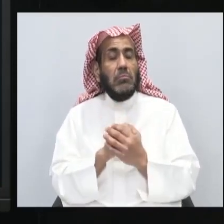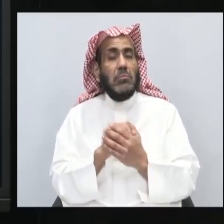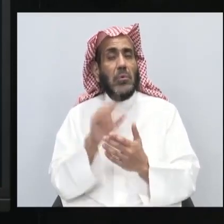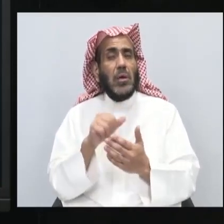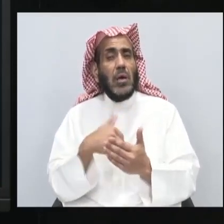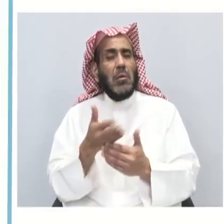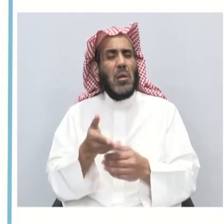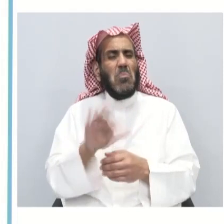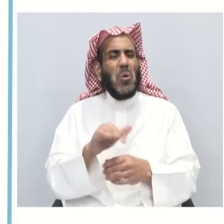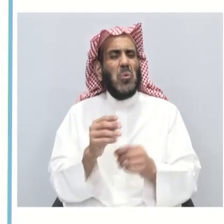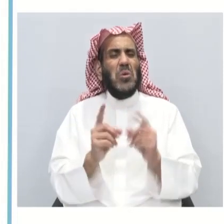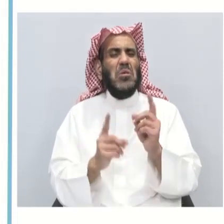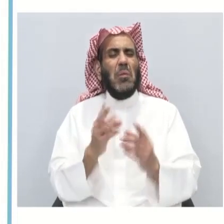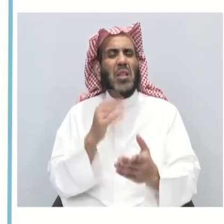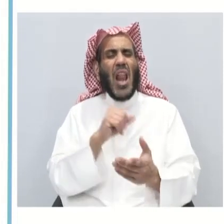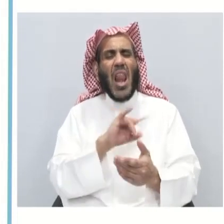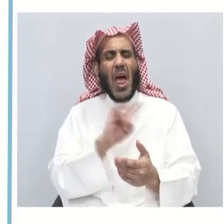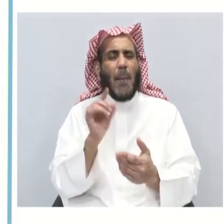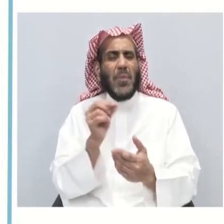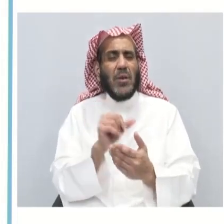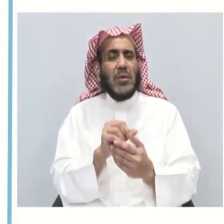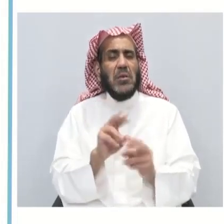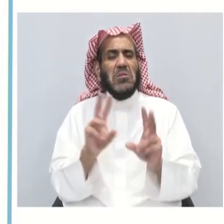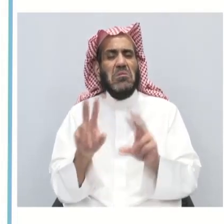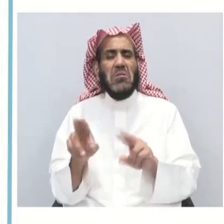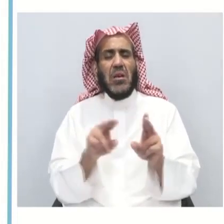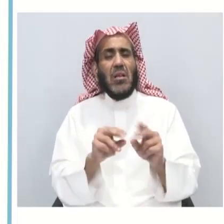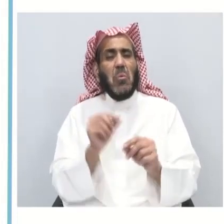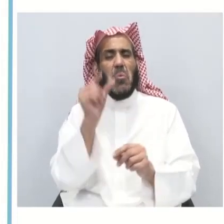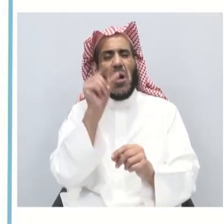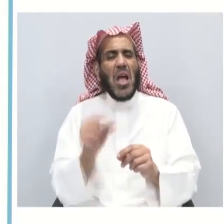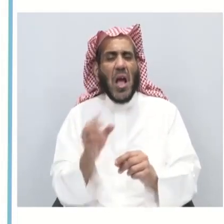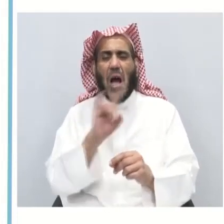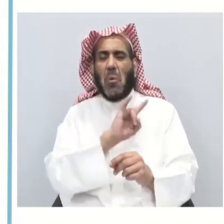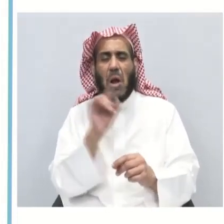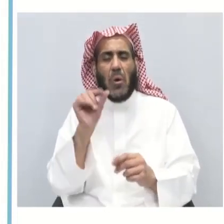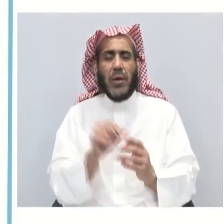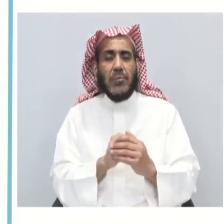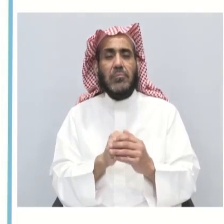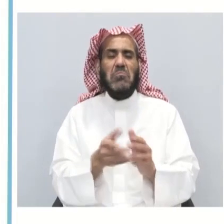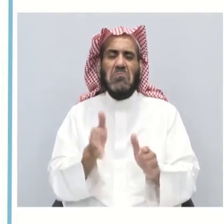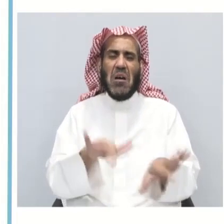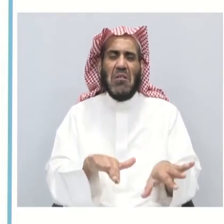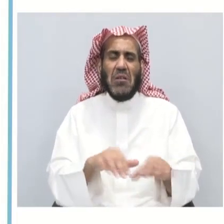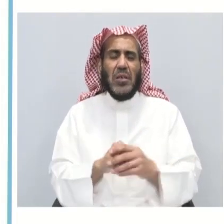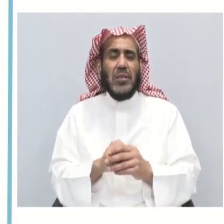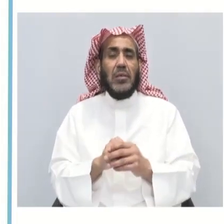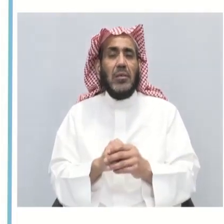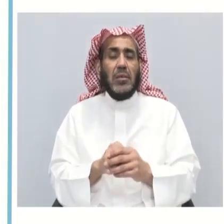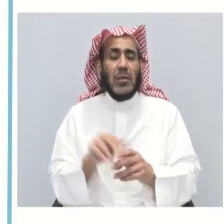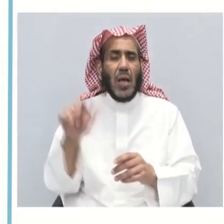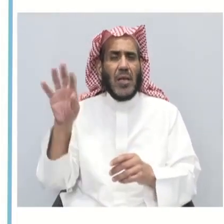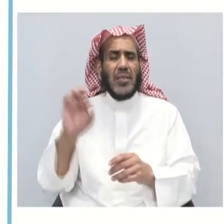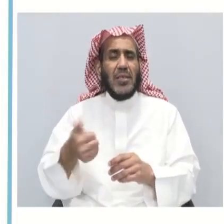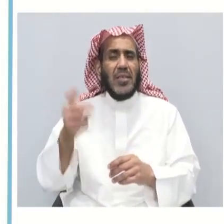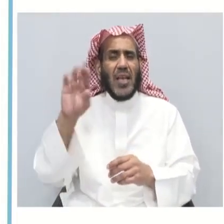بعد موت النباتات اللابذرية سواء كانت وعائية أو اللاوعائية، اللي هي يا حزازيات